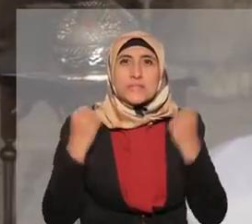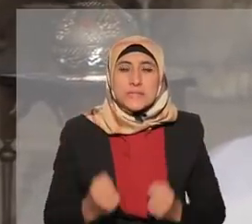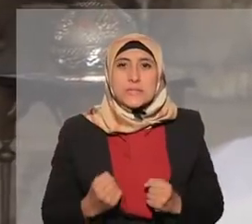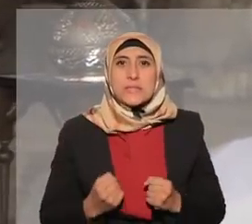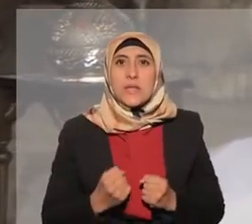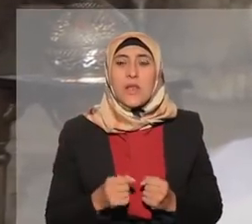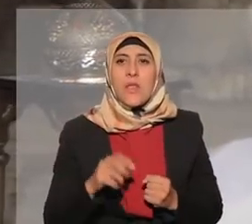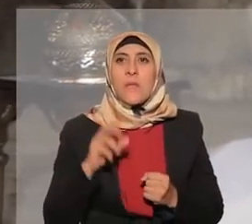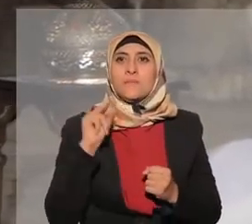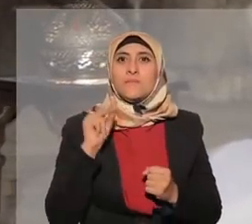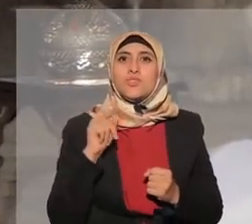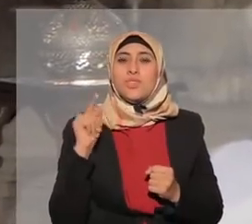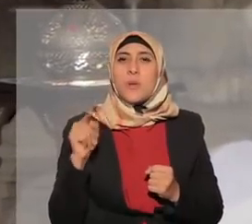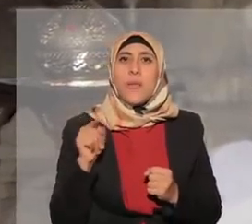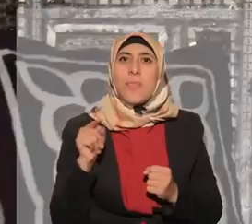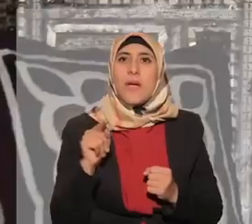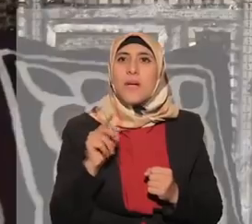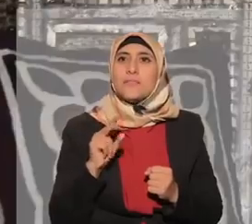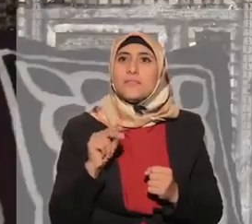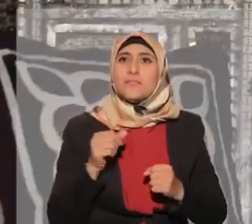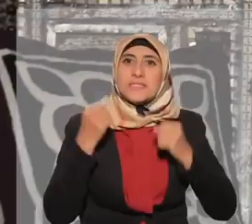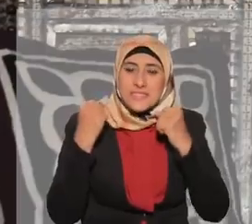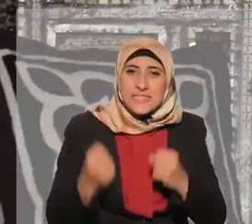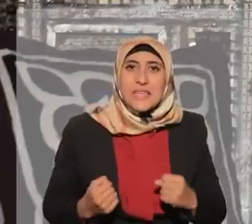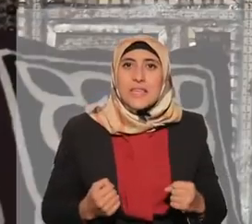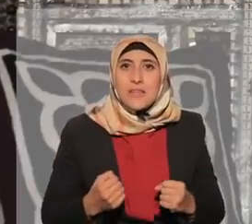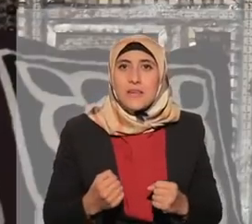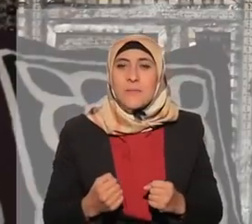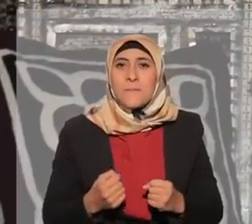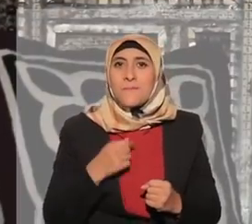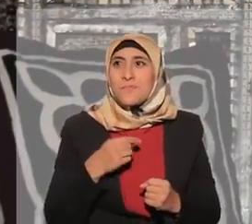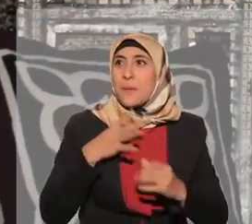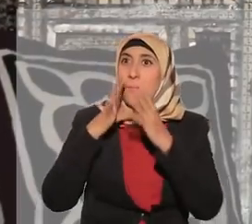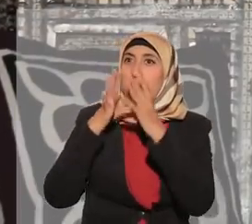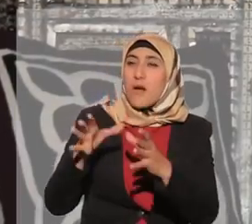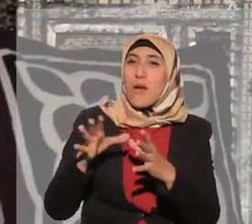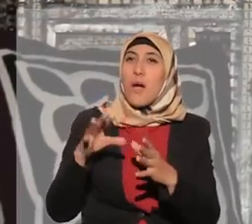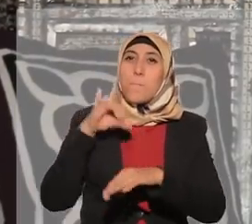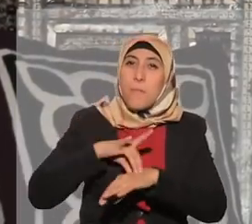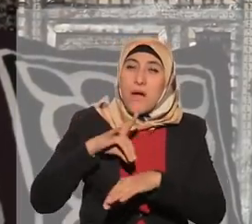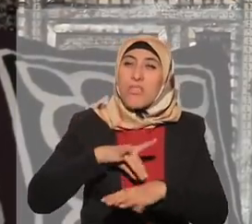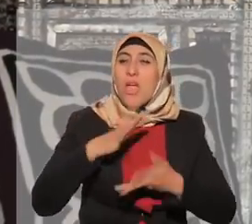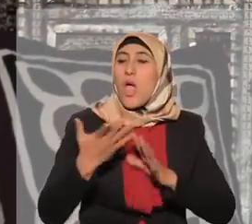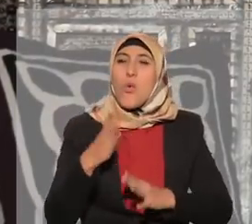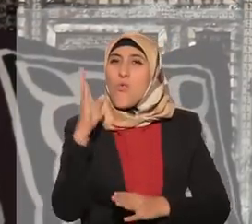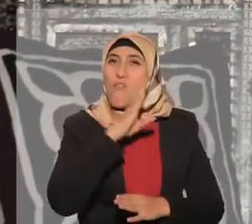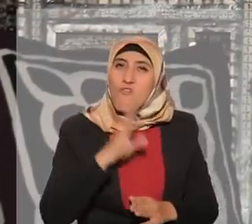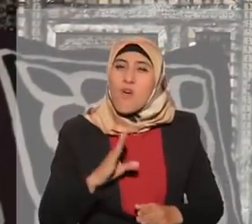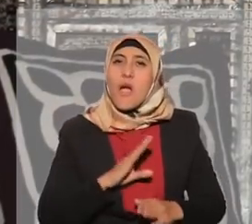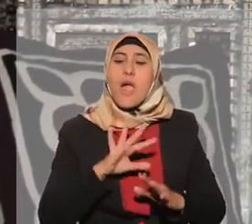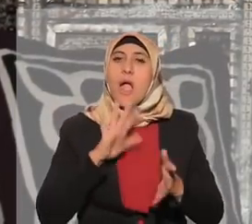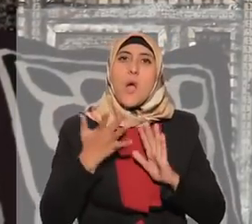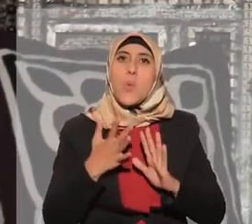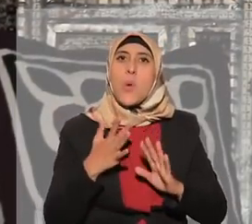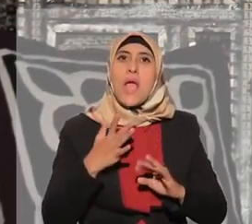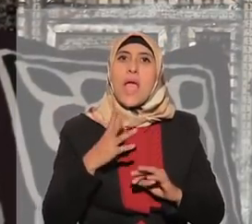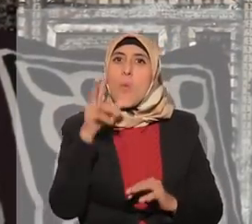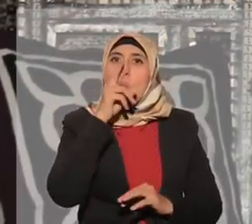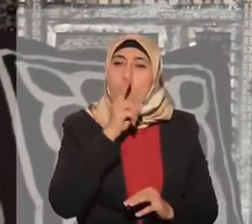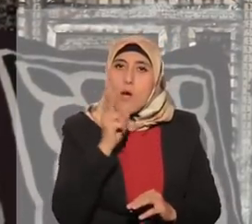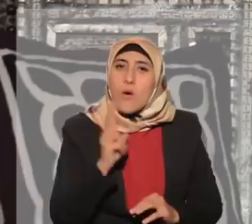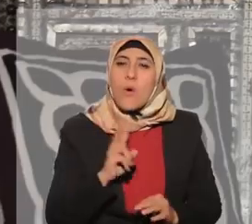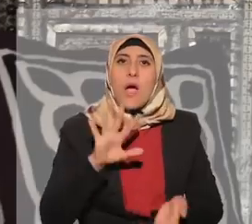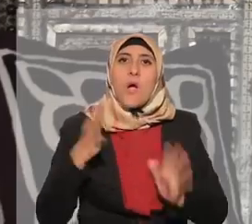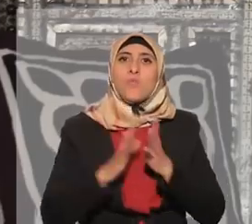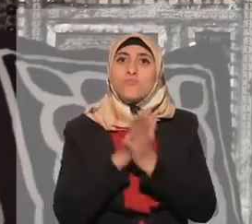حصل، أن قضي علي هذا، كراهية ما قضى الله، ليس كراهية ذات المرض، ولا كراهية ذات الفقر، ولا كراهية ذات الألم،